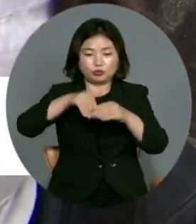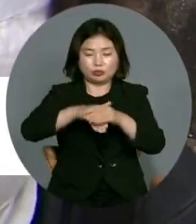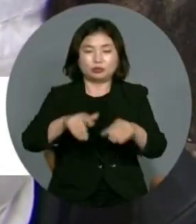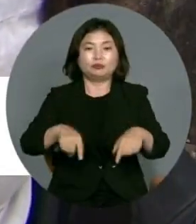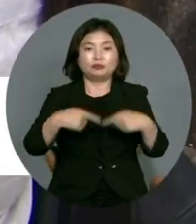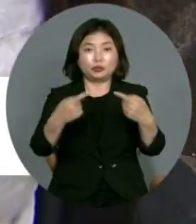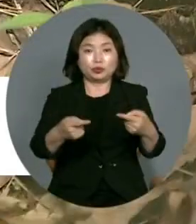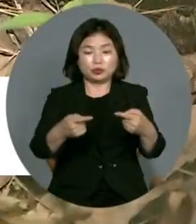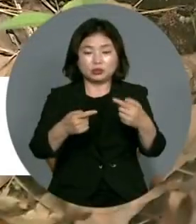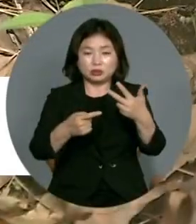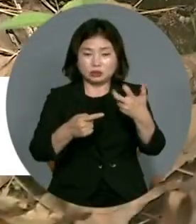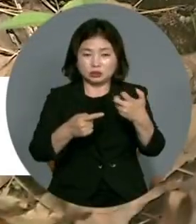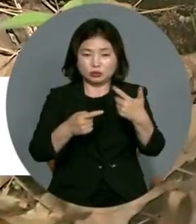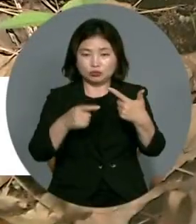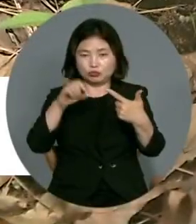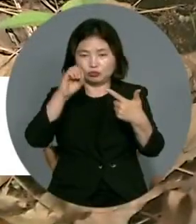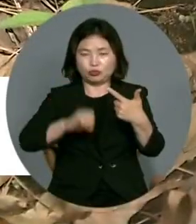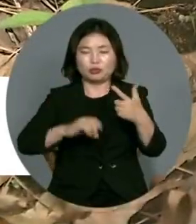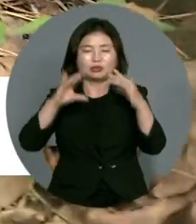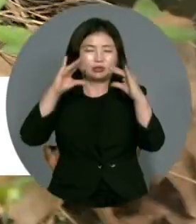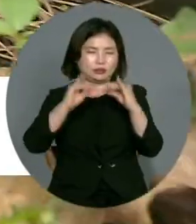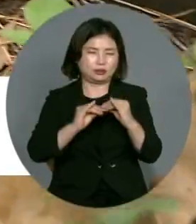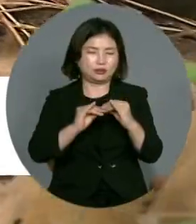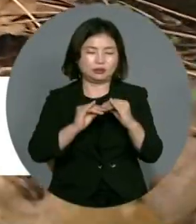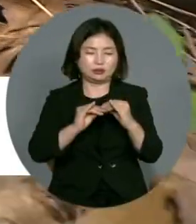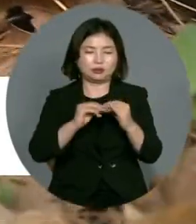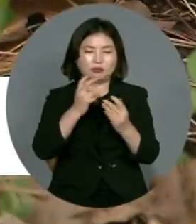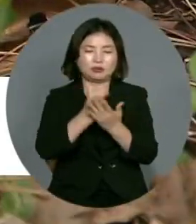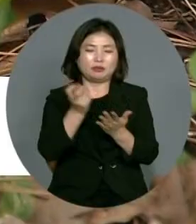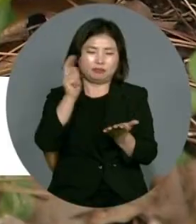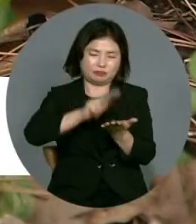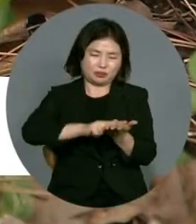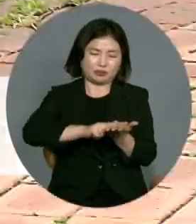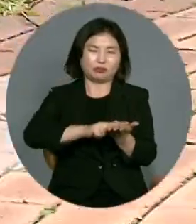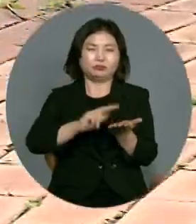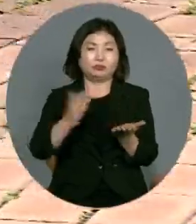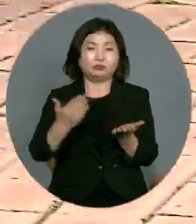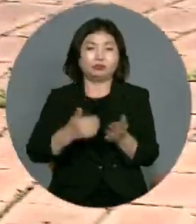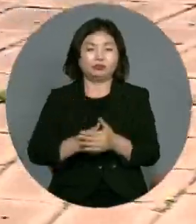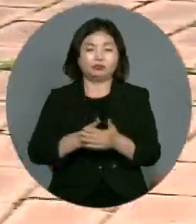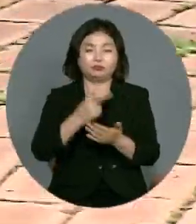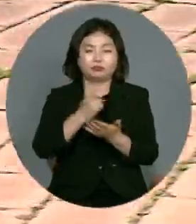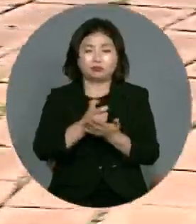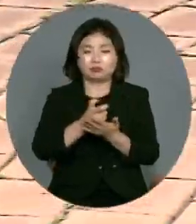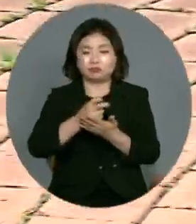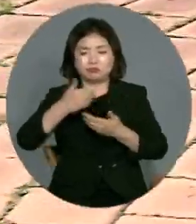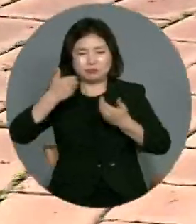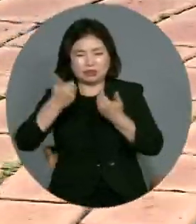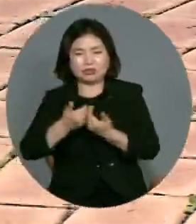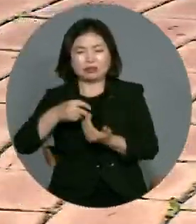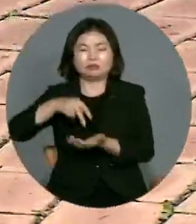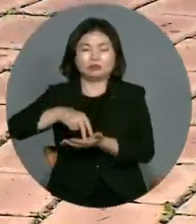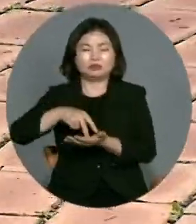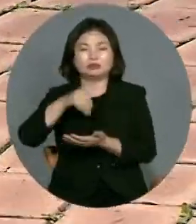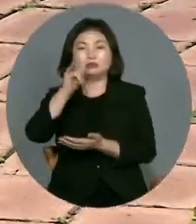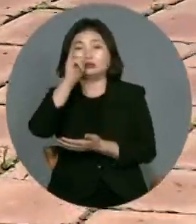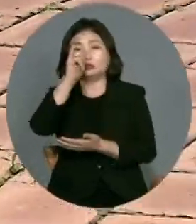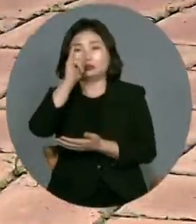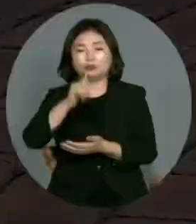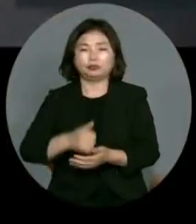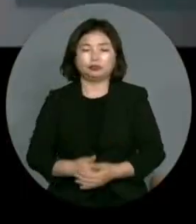참여했고 76%가 찬성해 규정이 만들어졌습니다. 규정에 반대하는 주민도 만만치